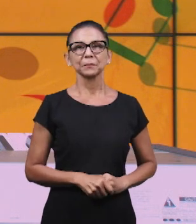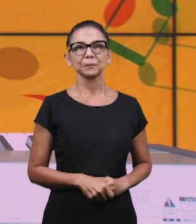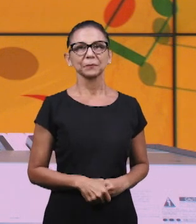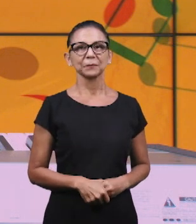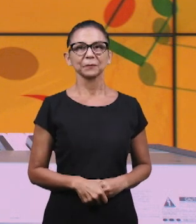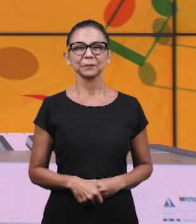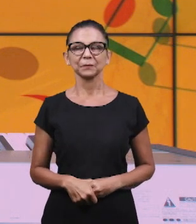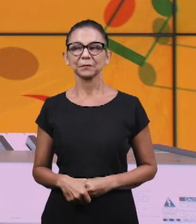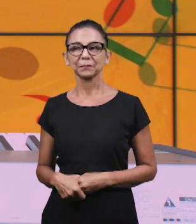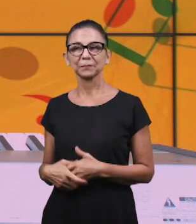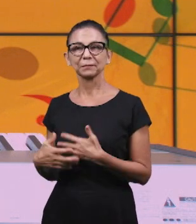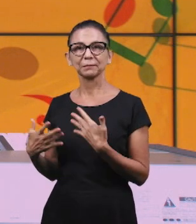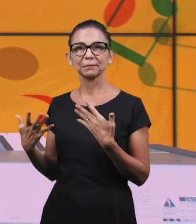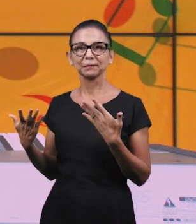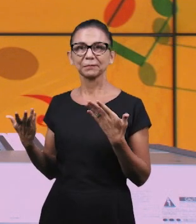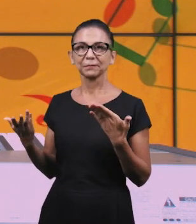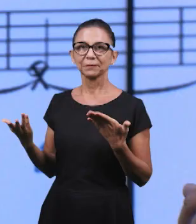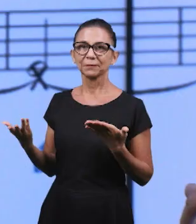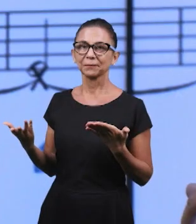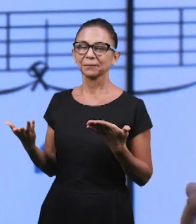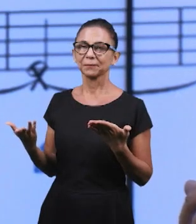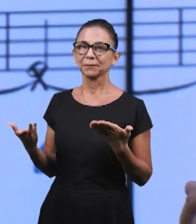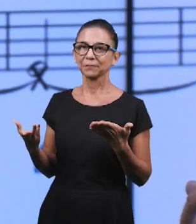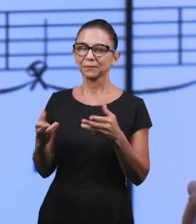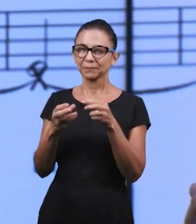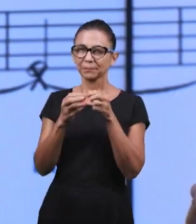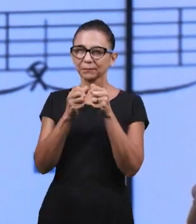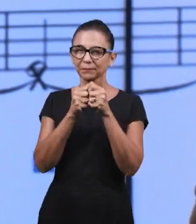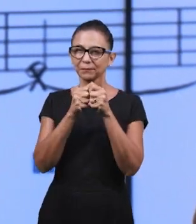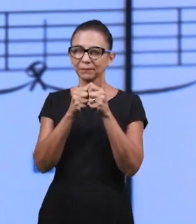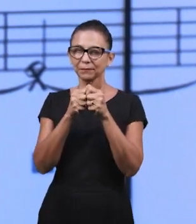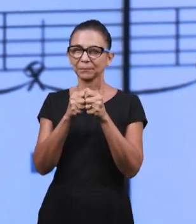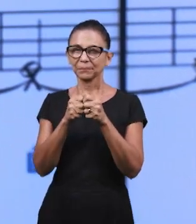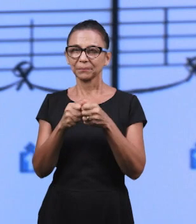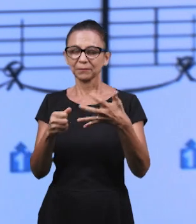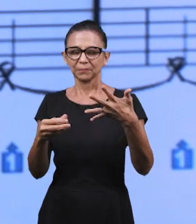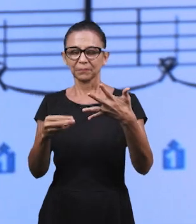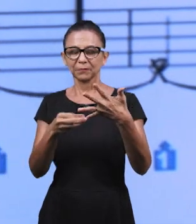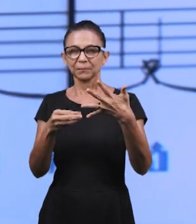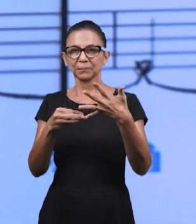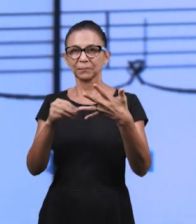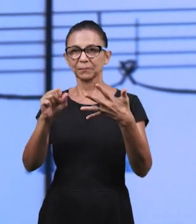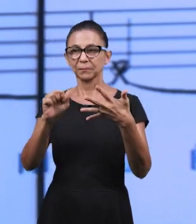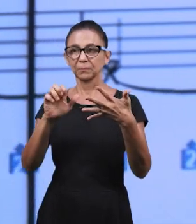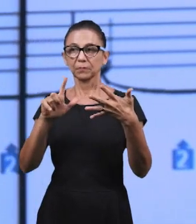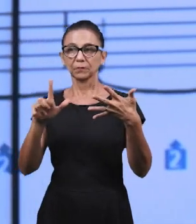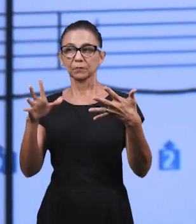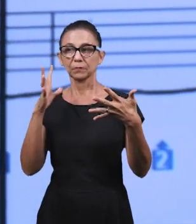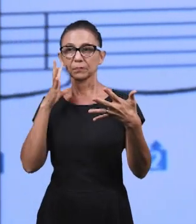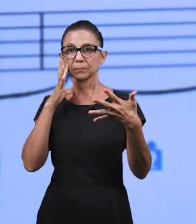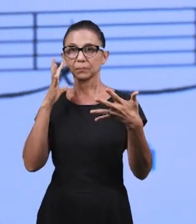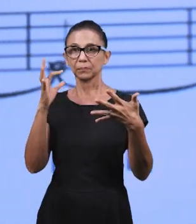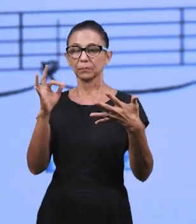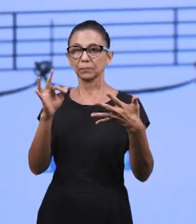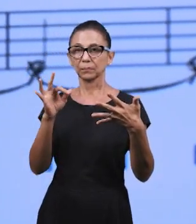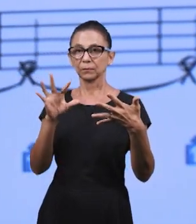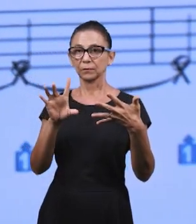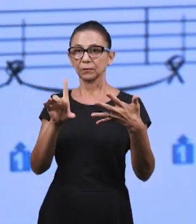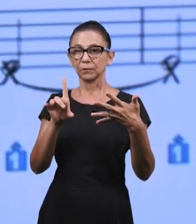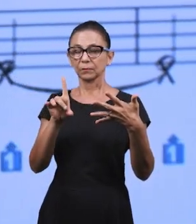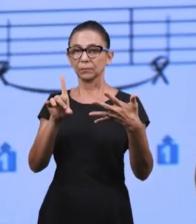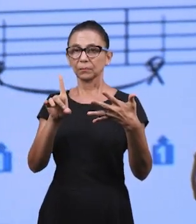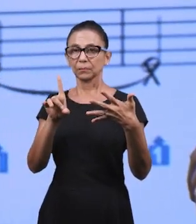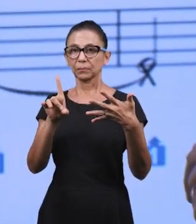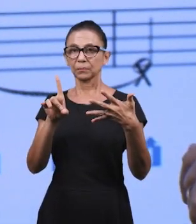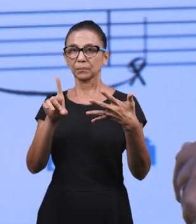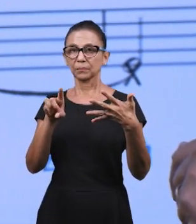Donc, le GM va être placé ensemble avec la note seule. Après, attention,